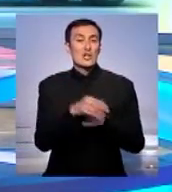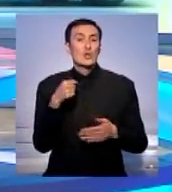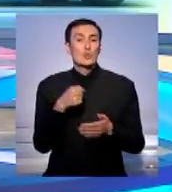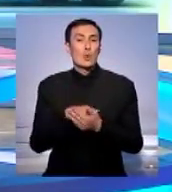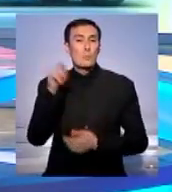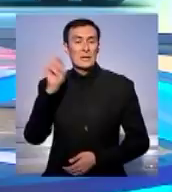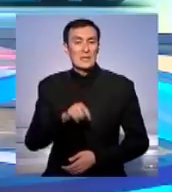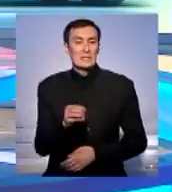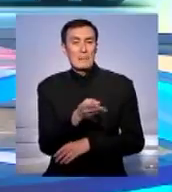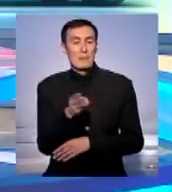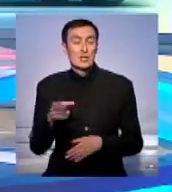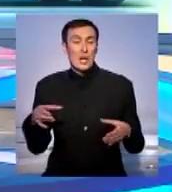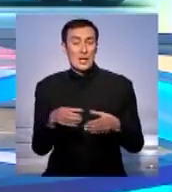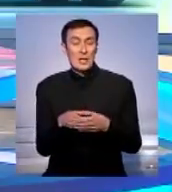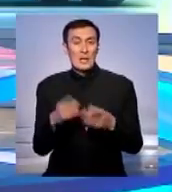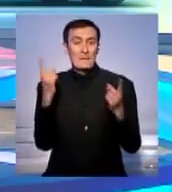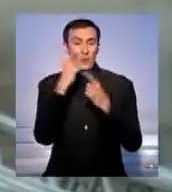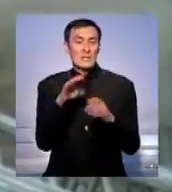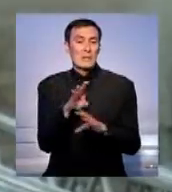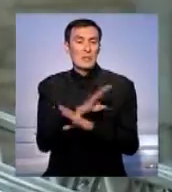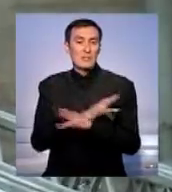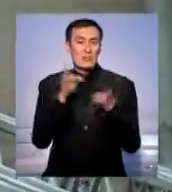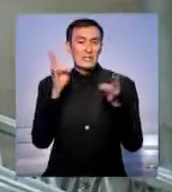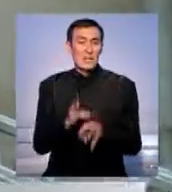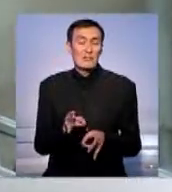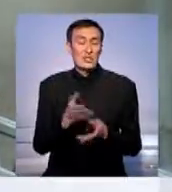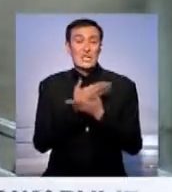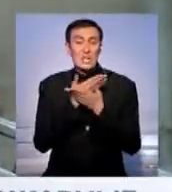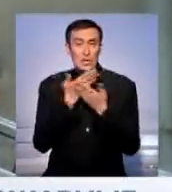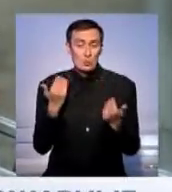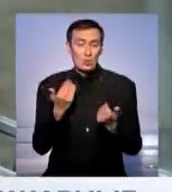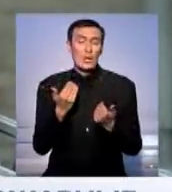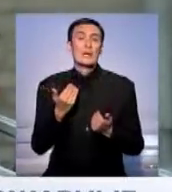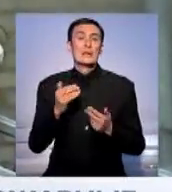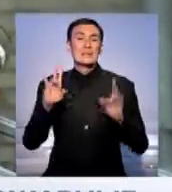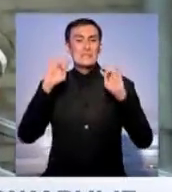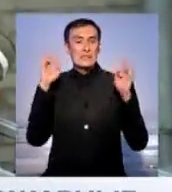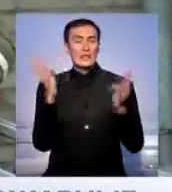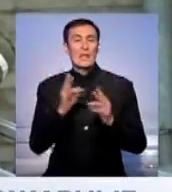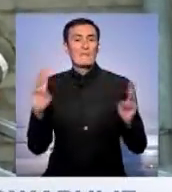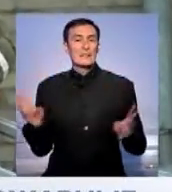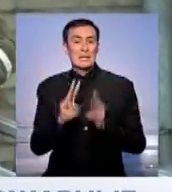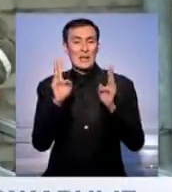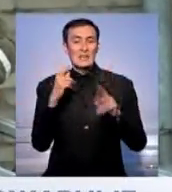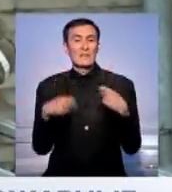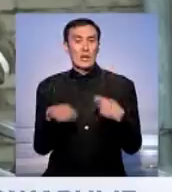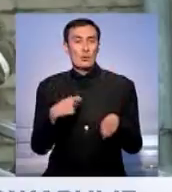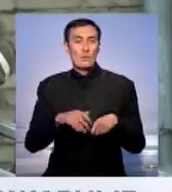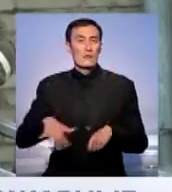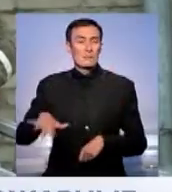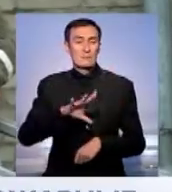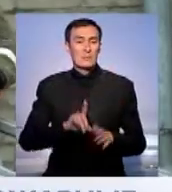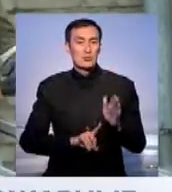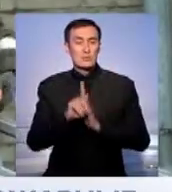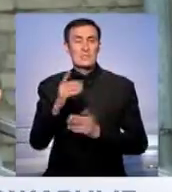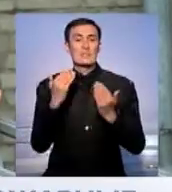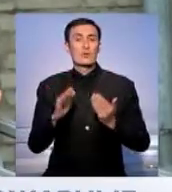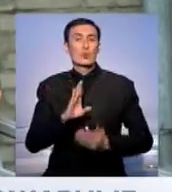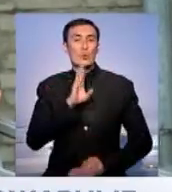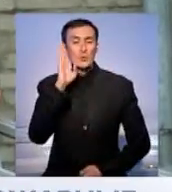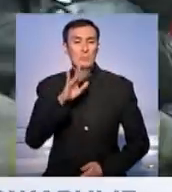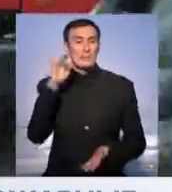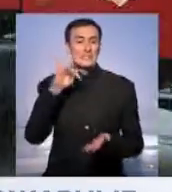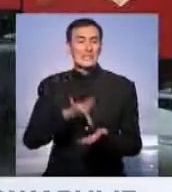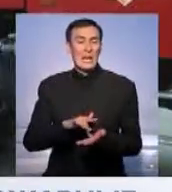приезда пожарных. Информации о погибших и пострадавших нет. Отмечу, сигнал о возгорании торговой площади поступил сегодня утром